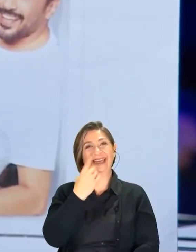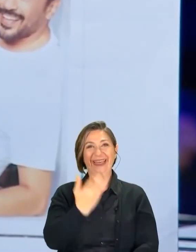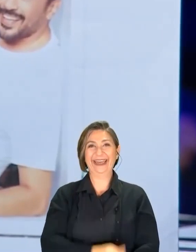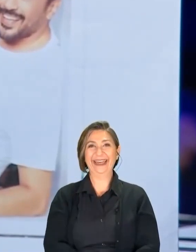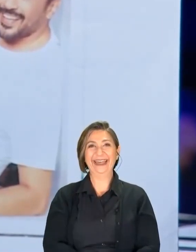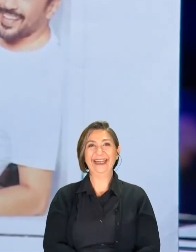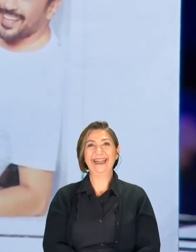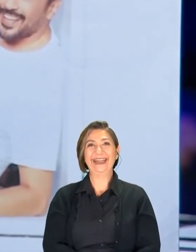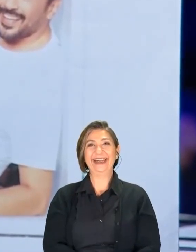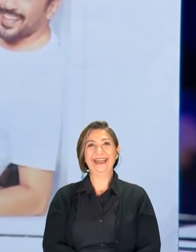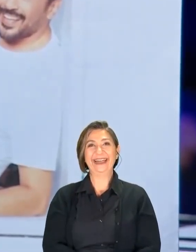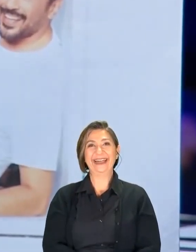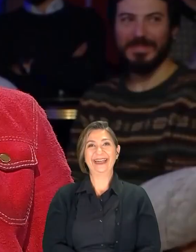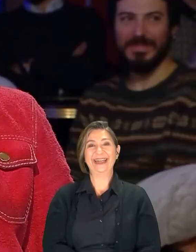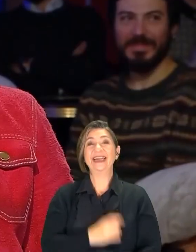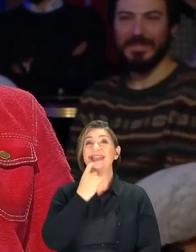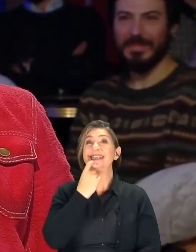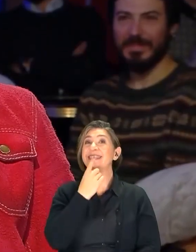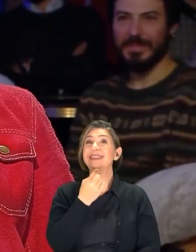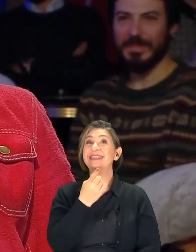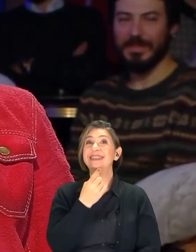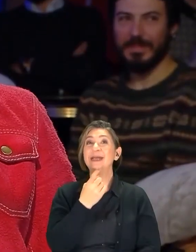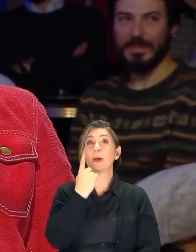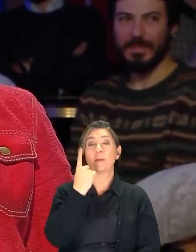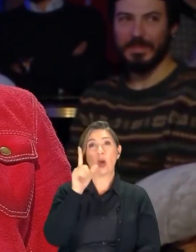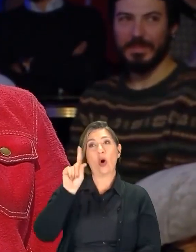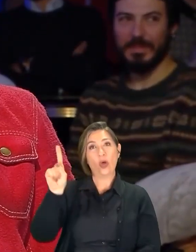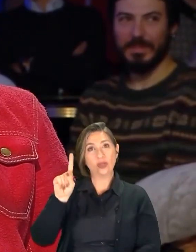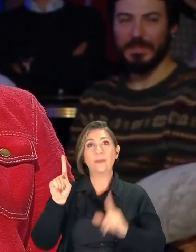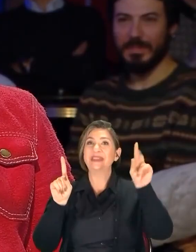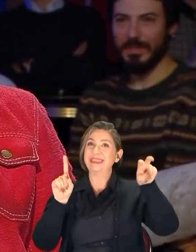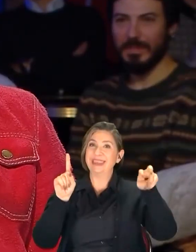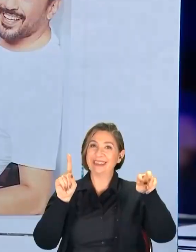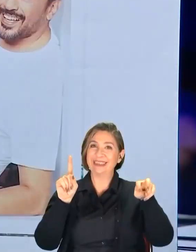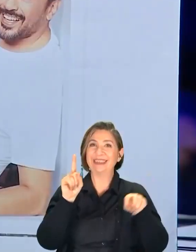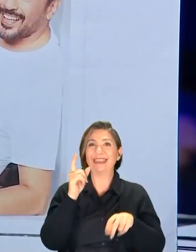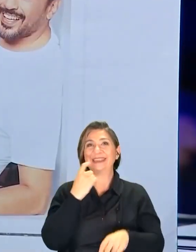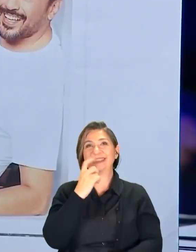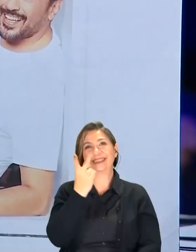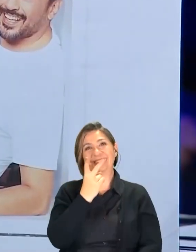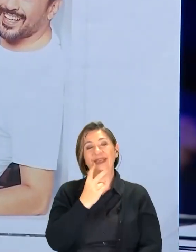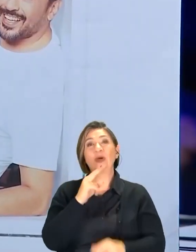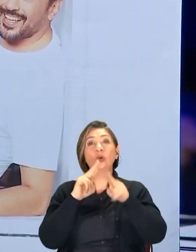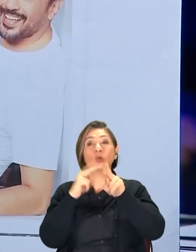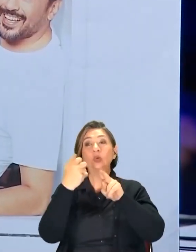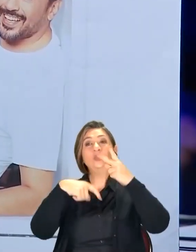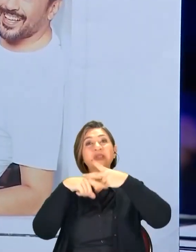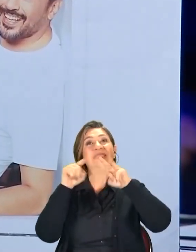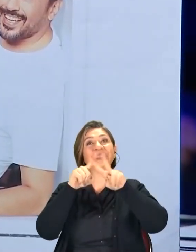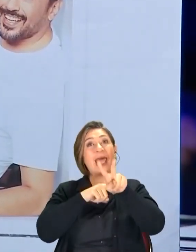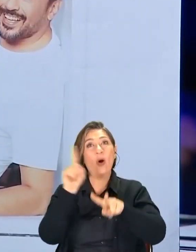mi ay kaç yaşında oldular bir tanesi 10 bir tanesi 8 ay çok şek Kuzey 10